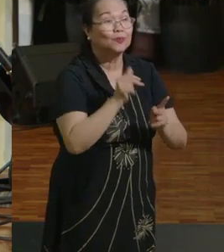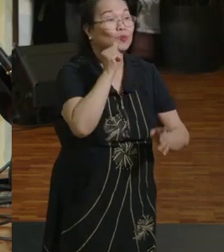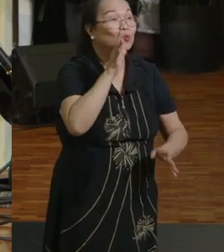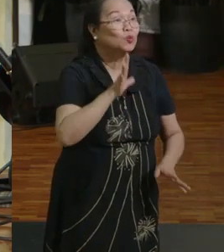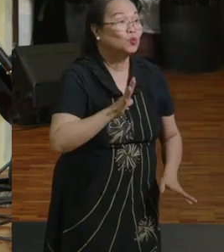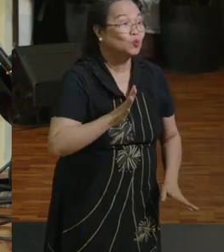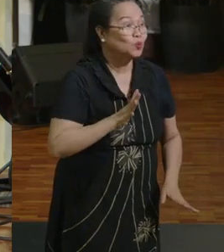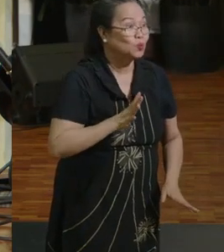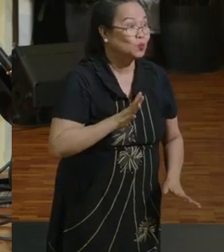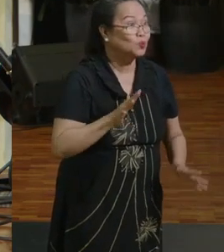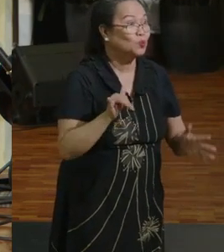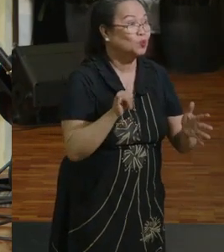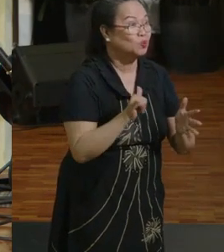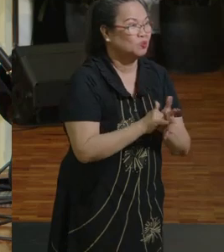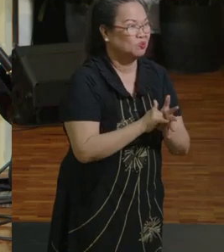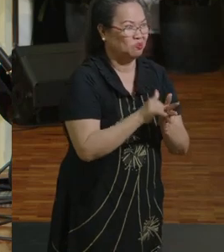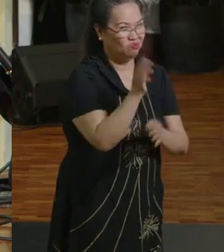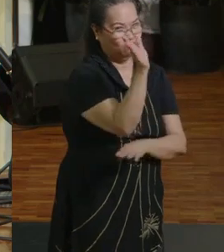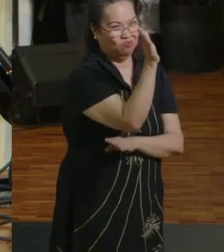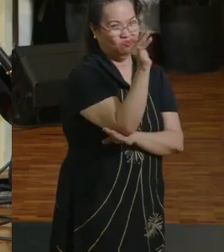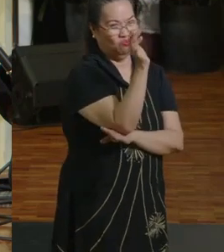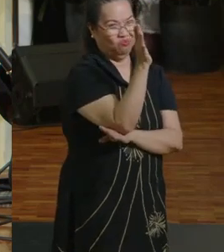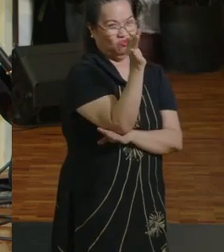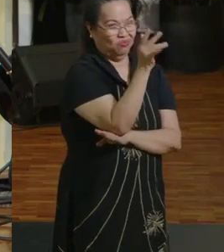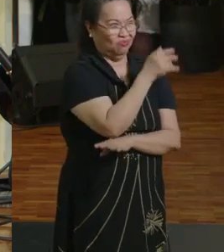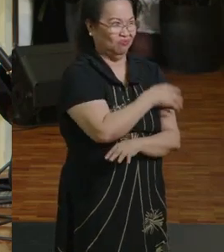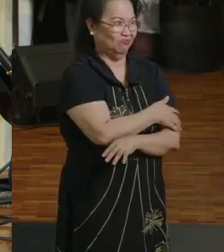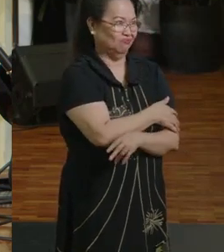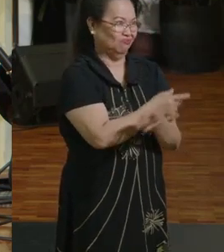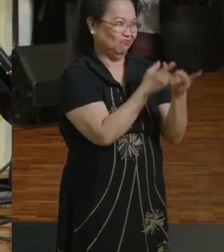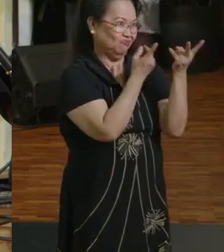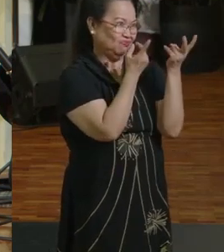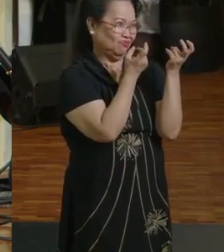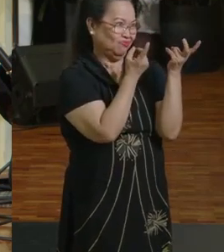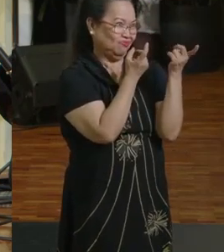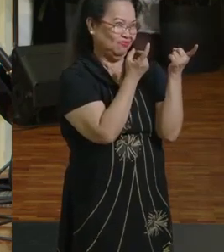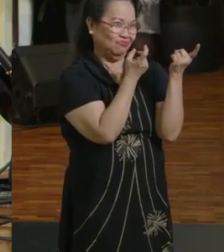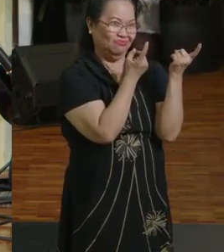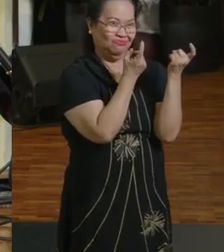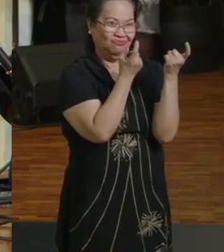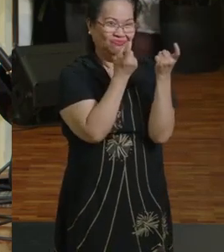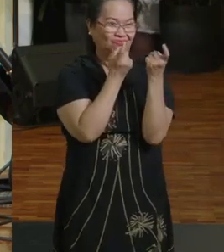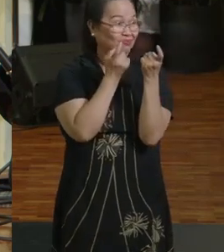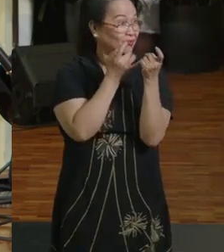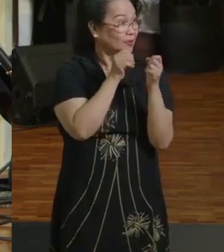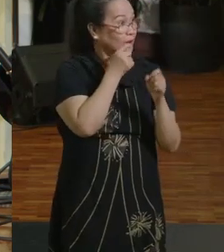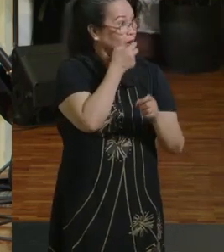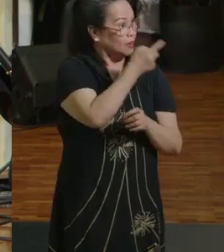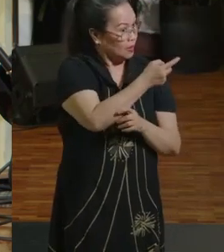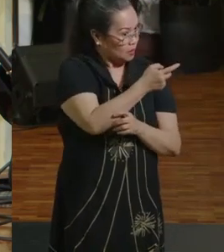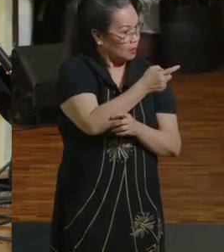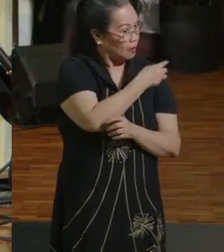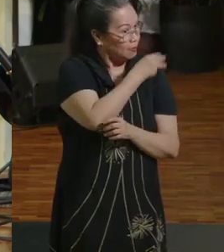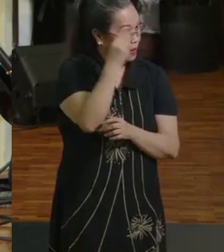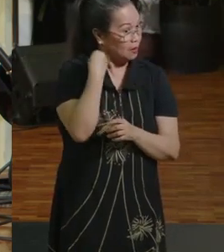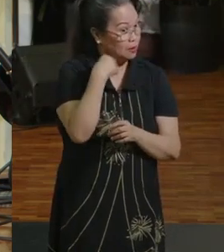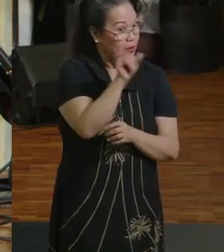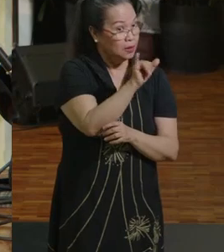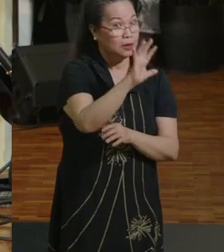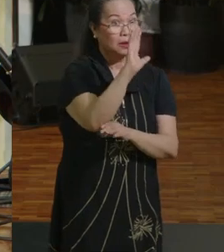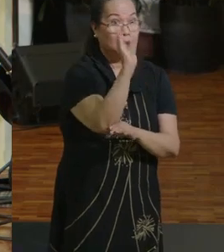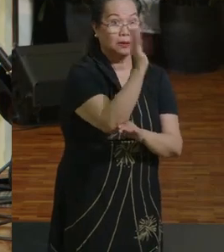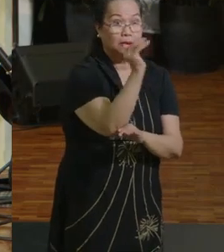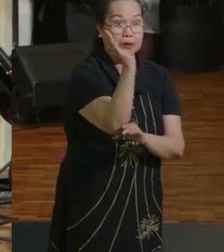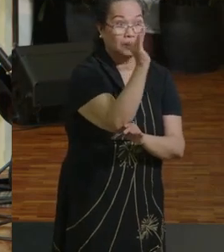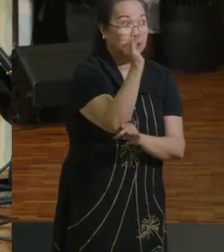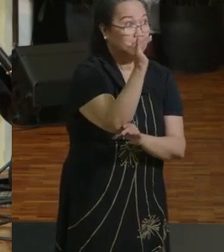babaeng mababa ang lipad. Kaya akala ng marami, si Mary ay yung prostitute